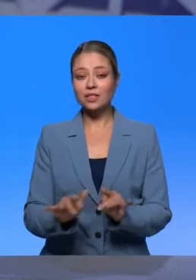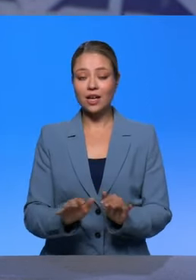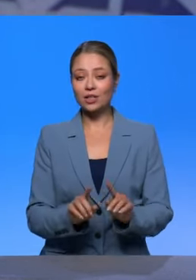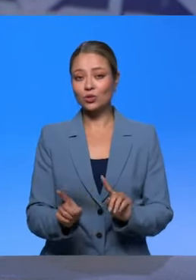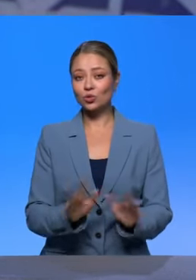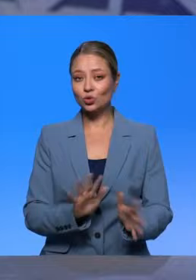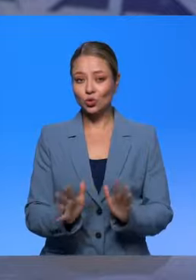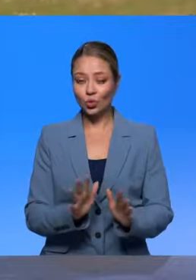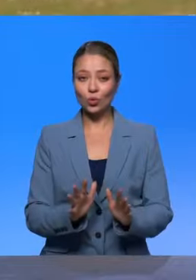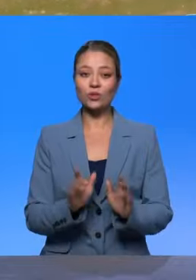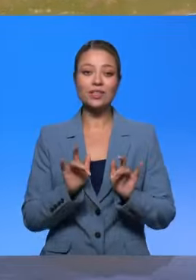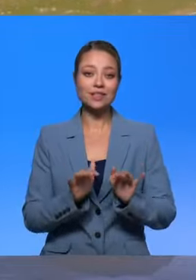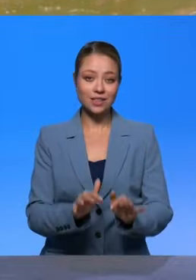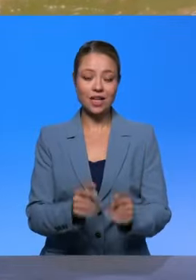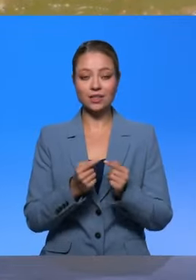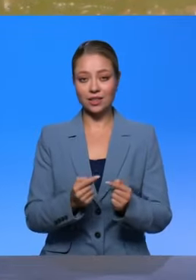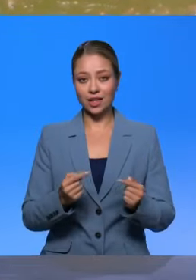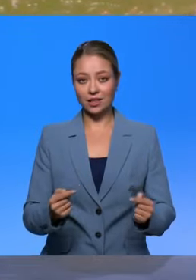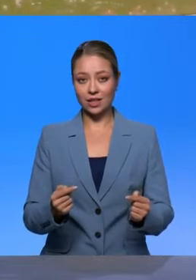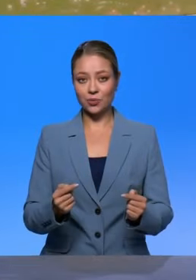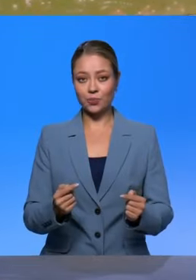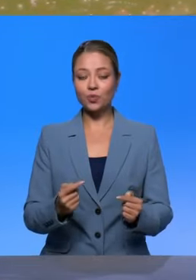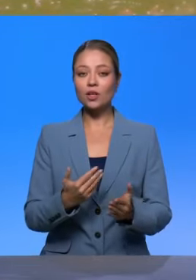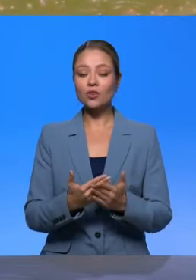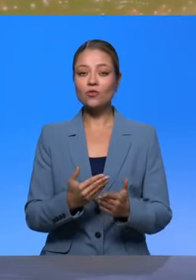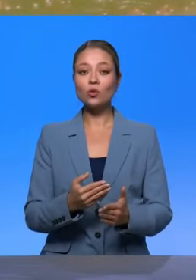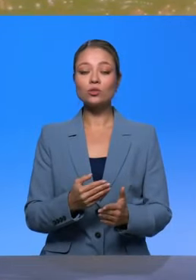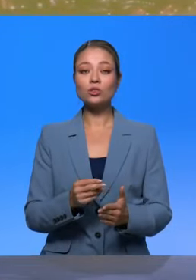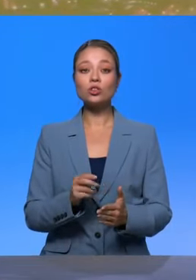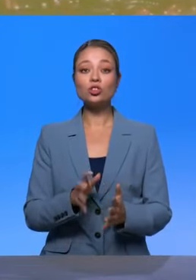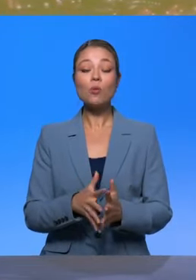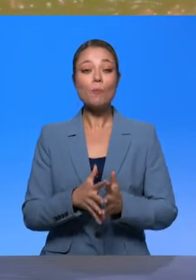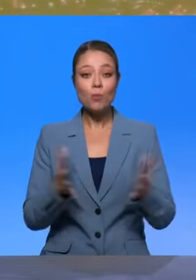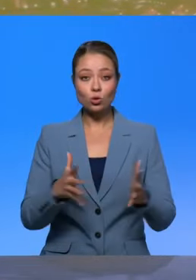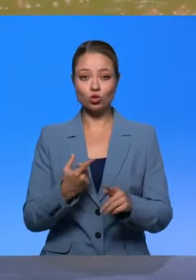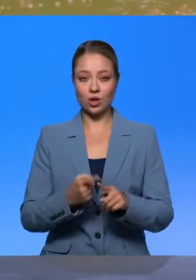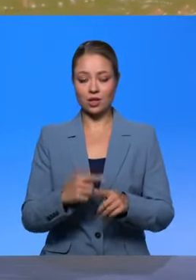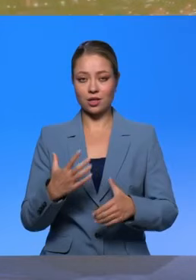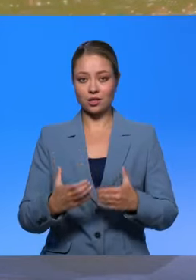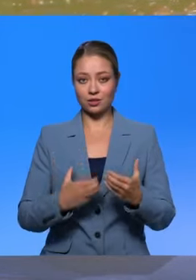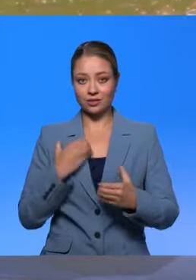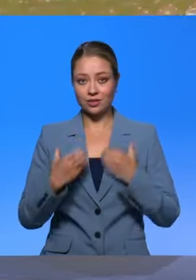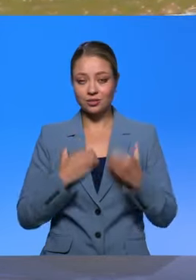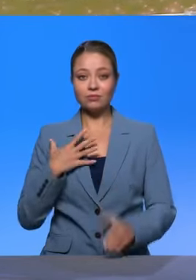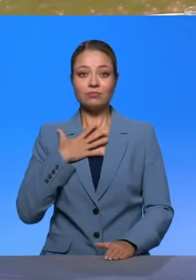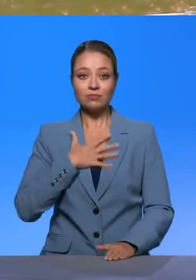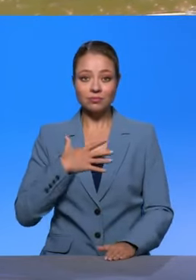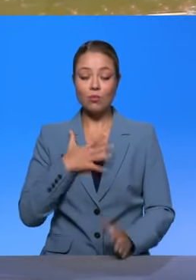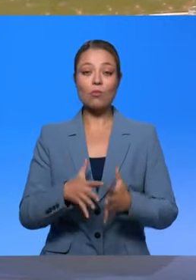шаги, определенные действия и так далее. И вот чем эта тревога выше, чем этих страхов больше,